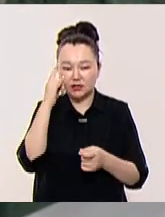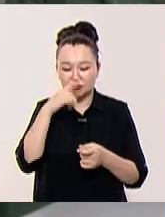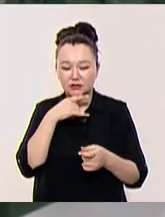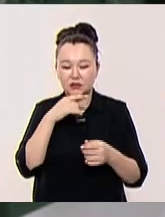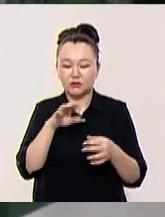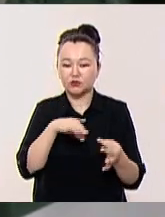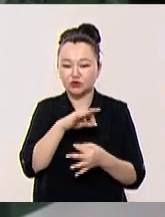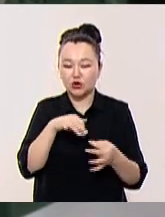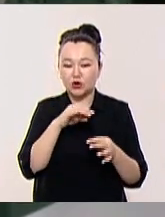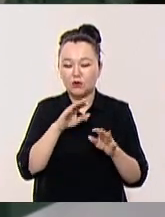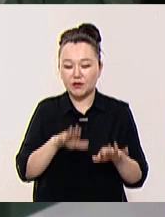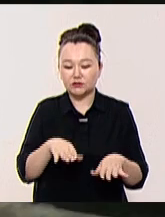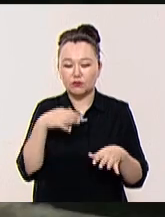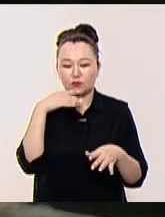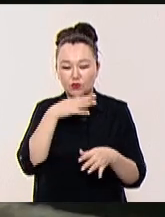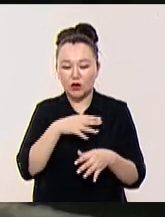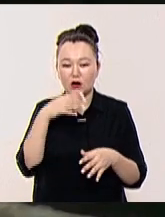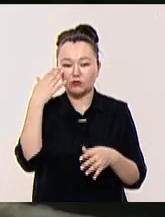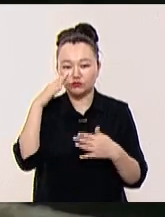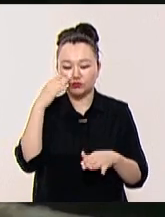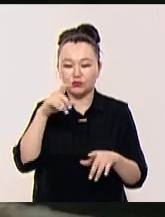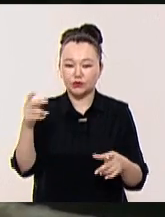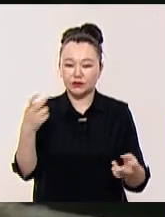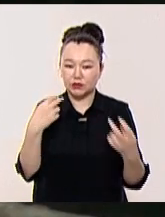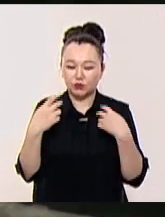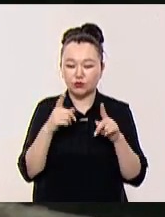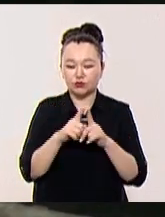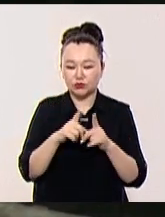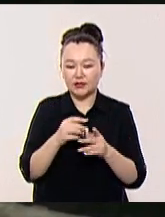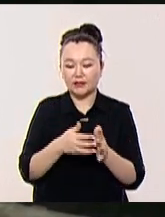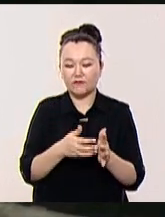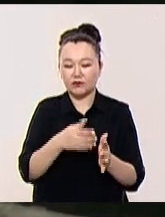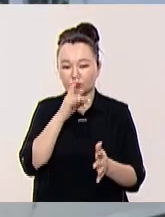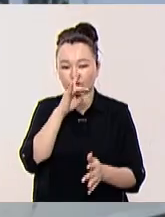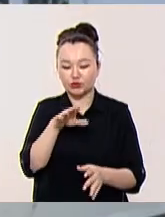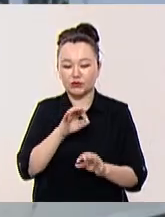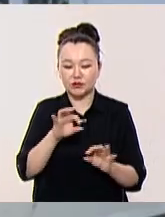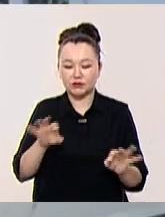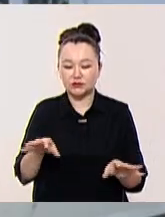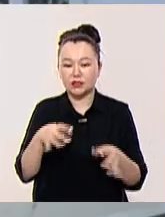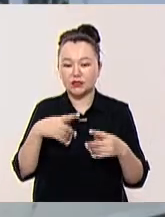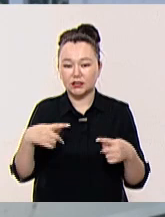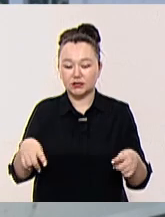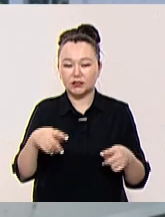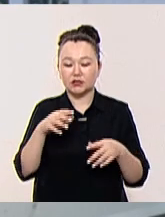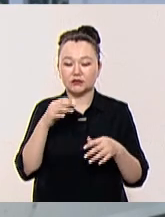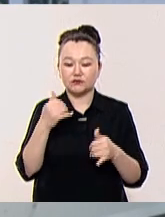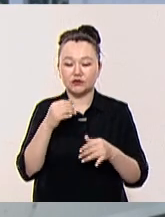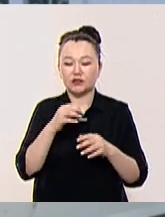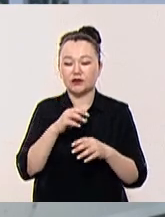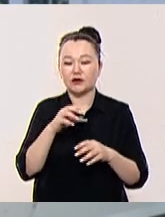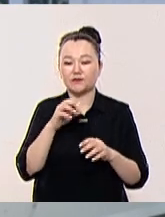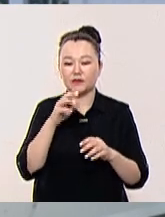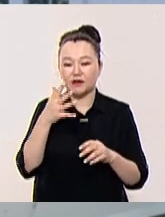жұмыс орны жеткілікті, өзге елдің азаматтары келген күннің өзінде тапшылық болмайды деп отыр. Ал кейбір сарапшылар қазірдің өзінде